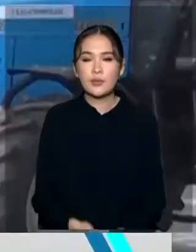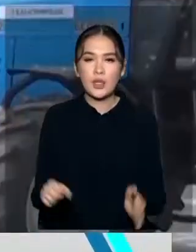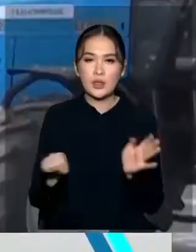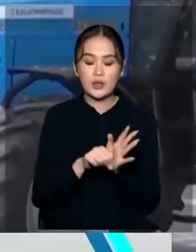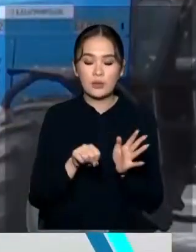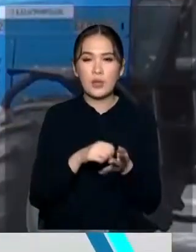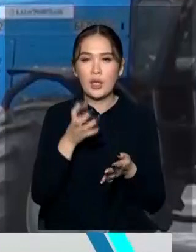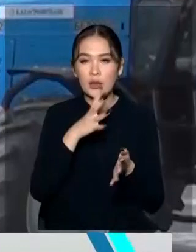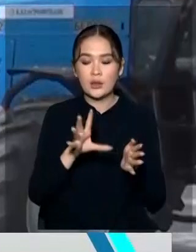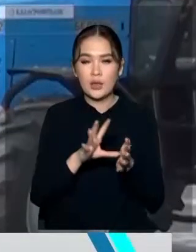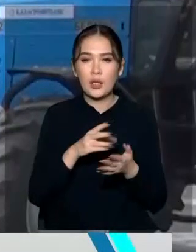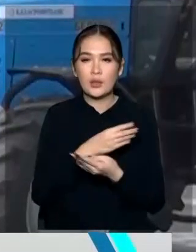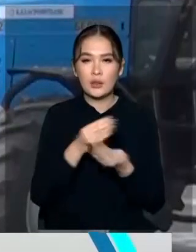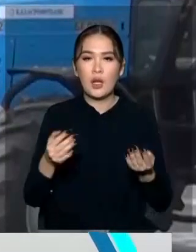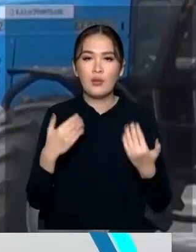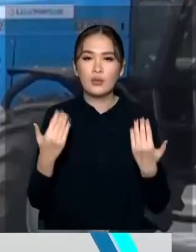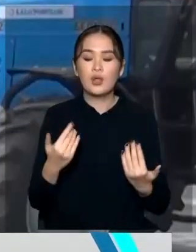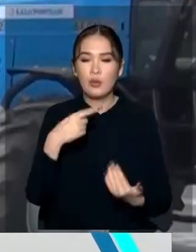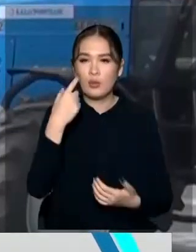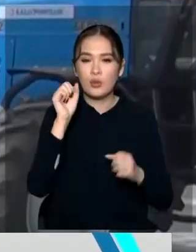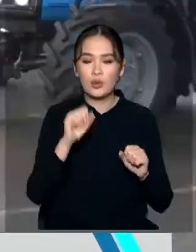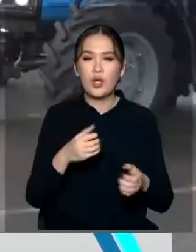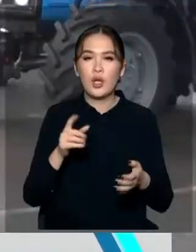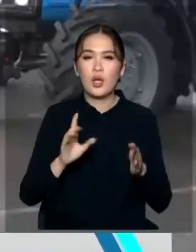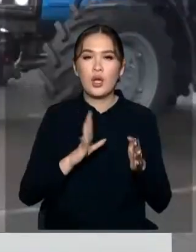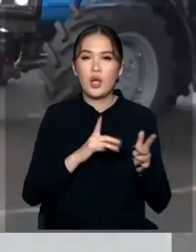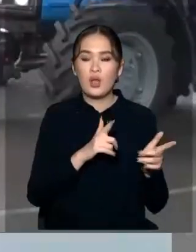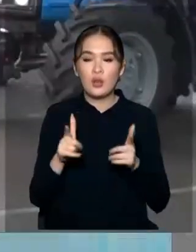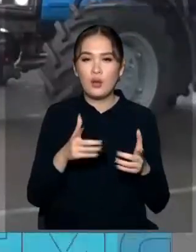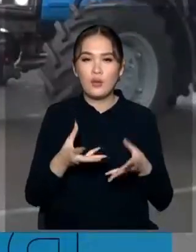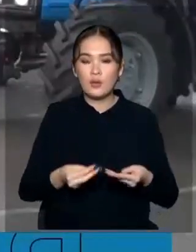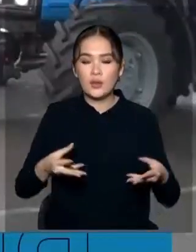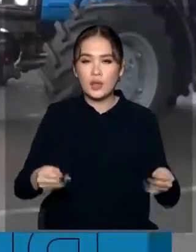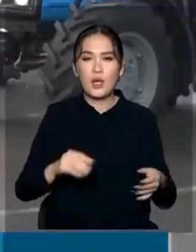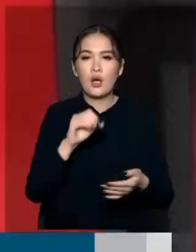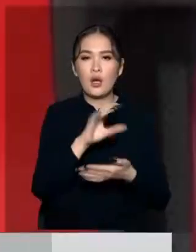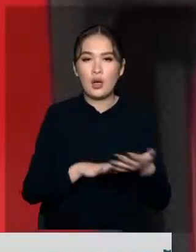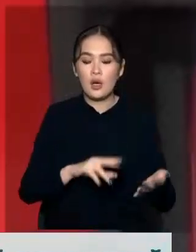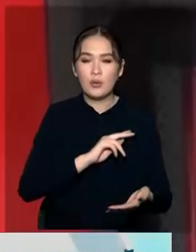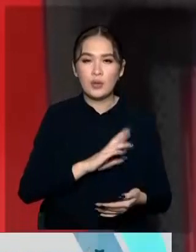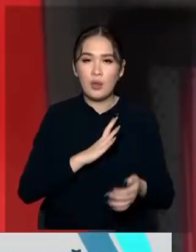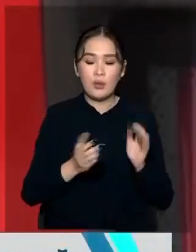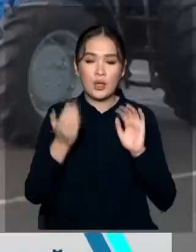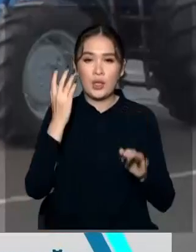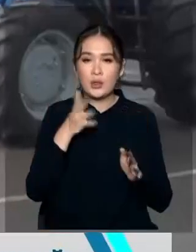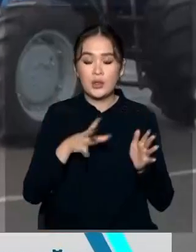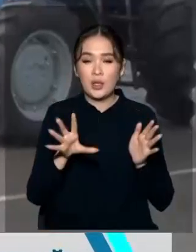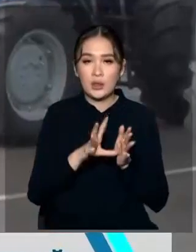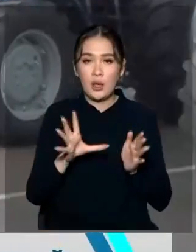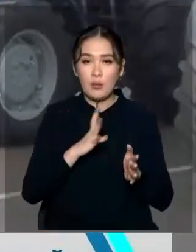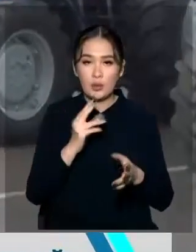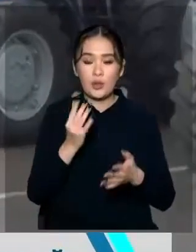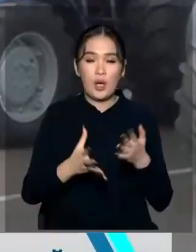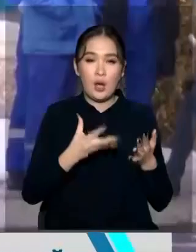Зимой выдают технику. Сейчас можем сказать, что мы готовы к весне. Продолжаем работать дальше. Ранее мы приобретали технику, уже